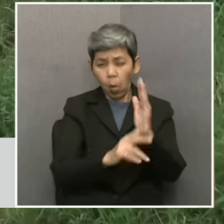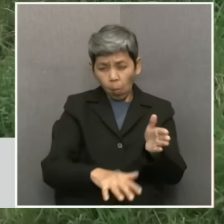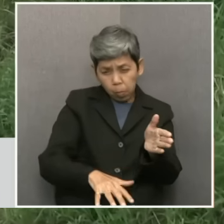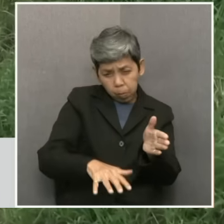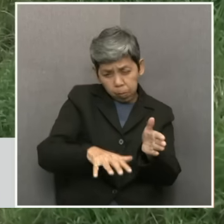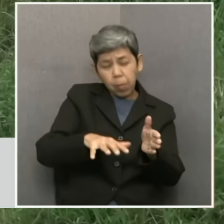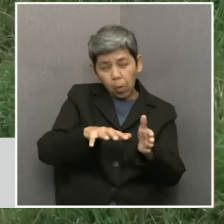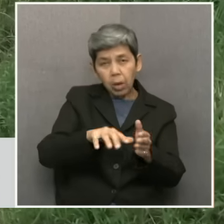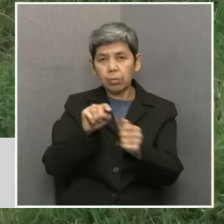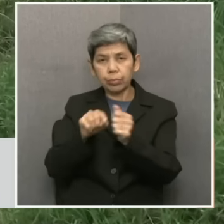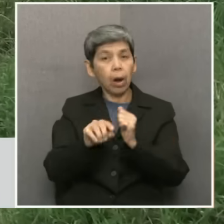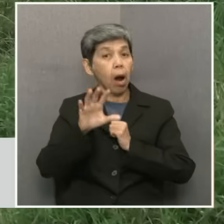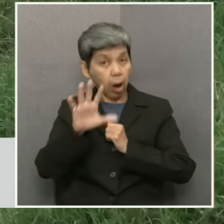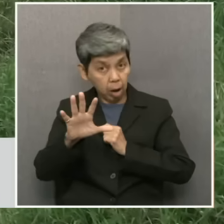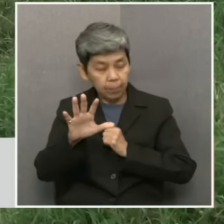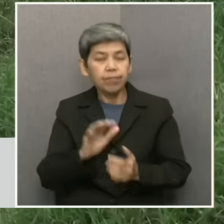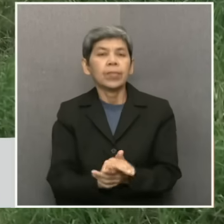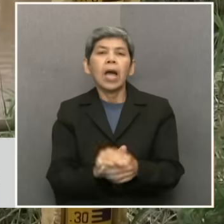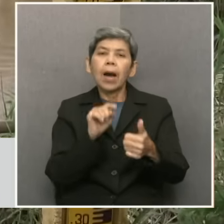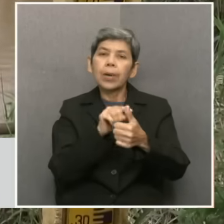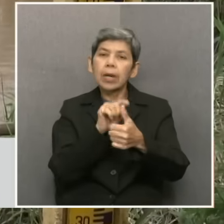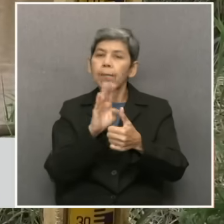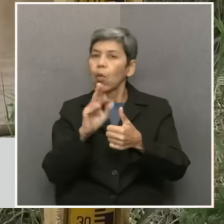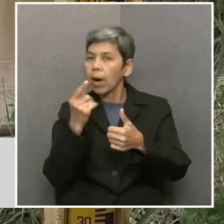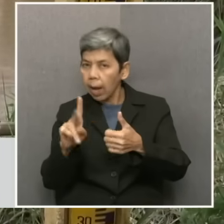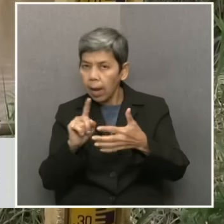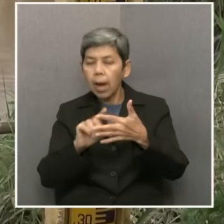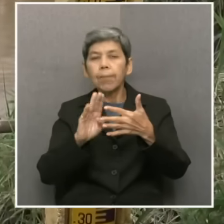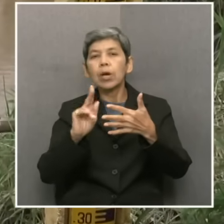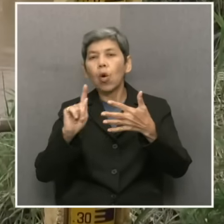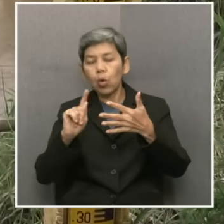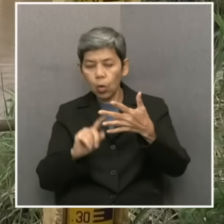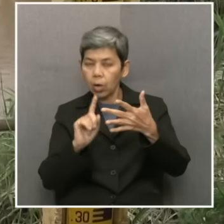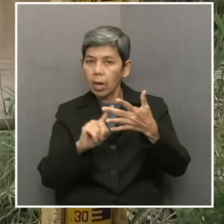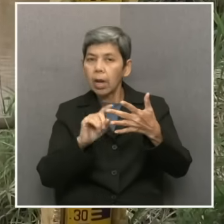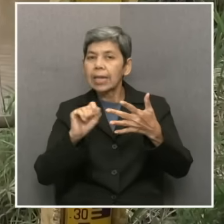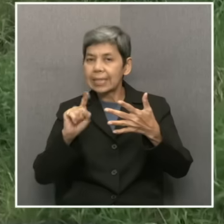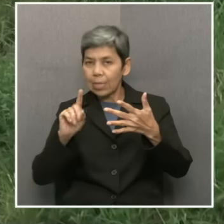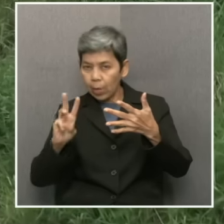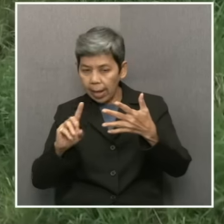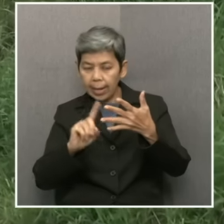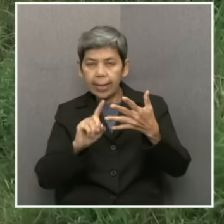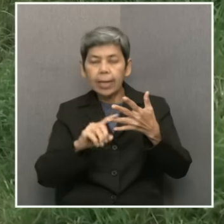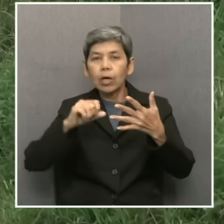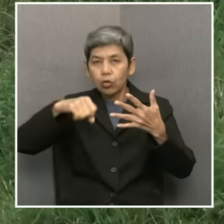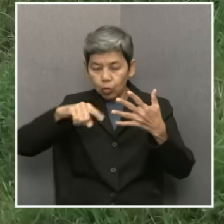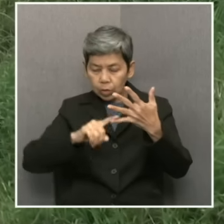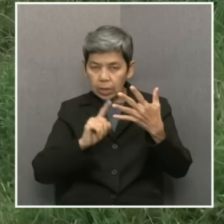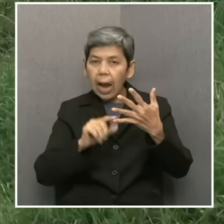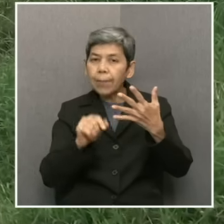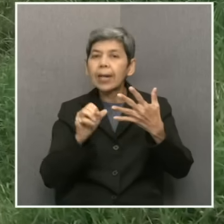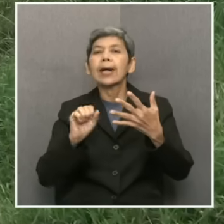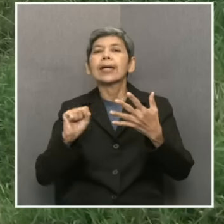แล้ว 5อำเภอนะคะทั้งที่อำเภอบุ่งคล้าบึงโขงหลงศรีวิไลโซ่พิสัยและที่อำเภอ